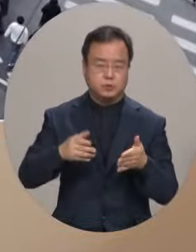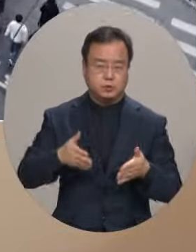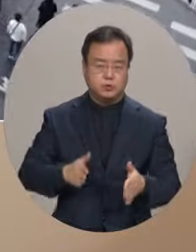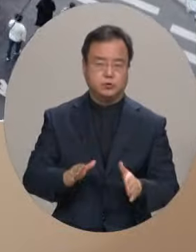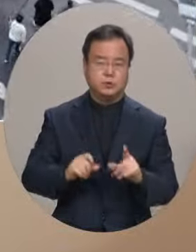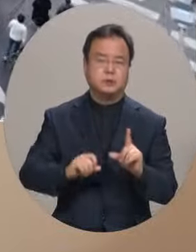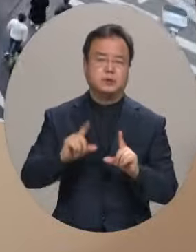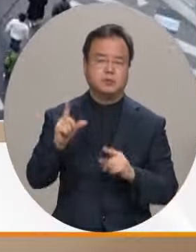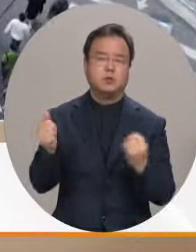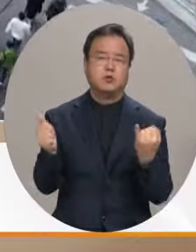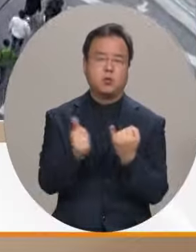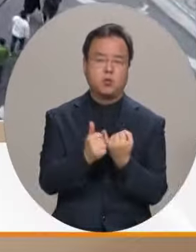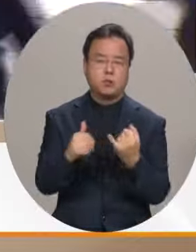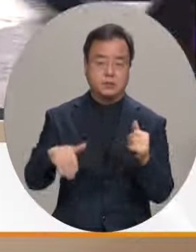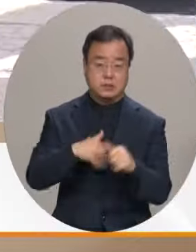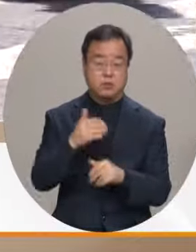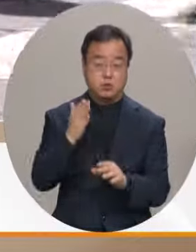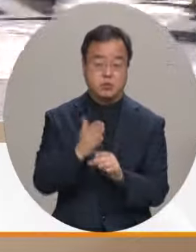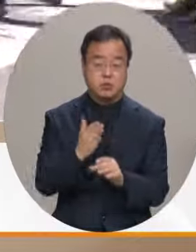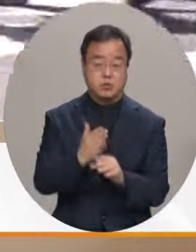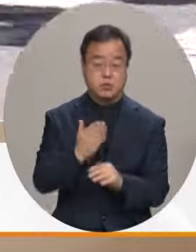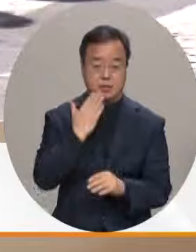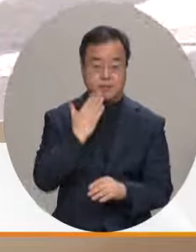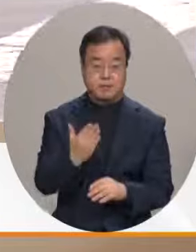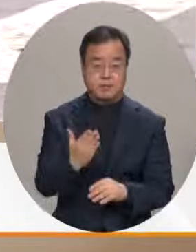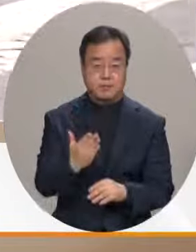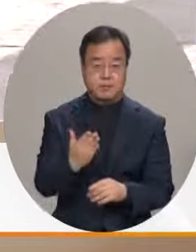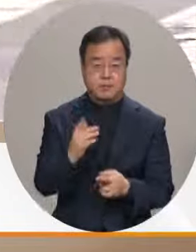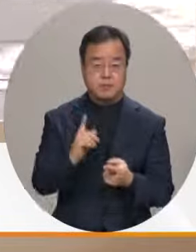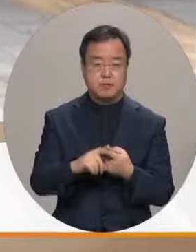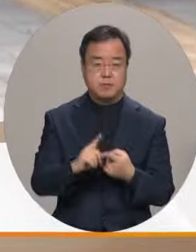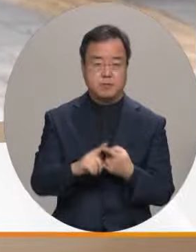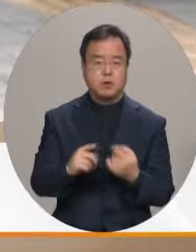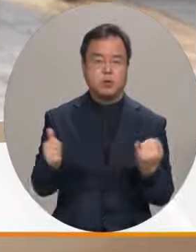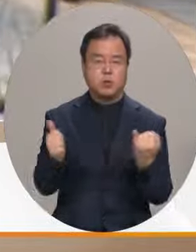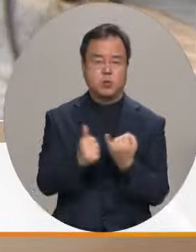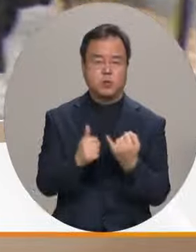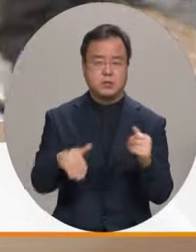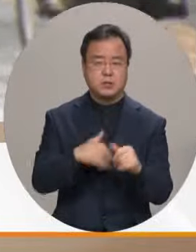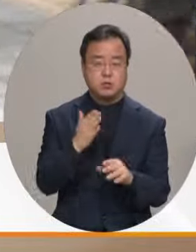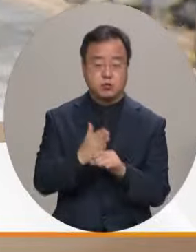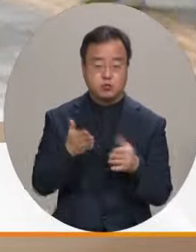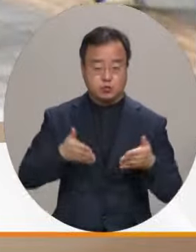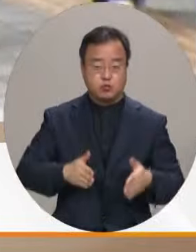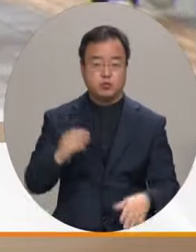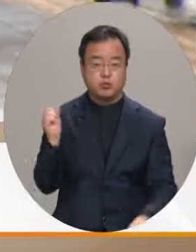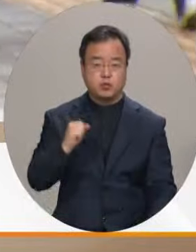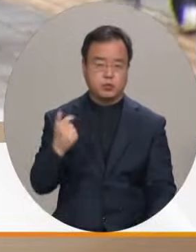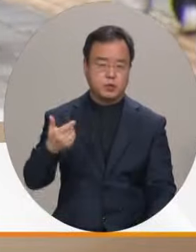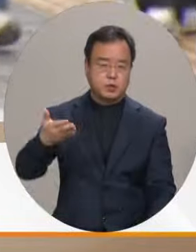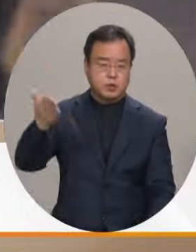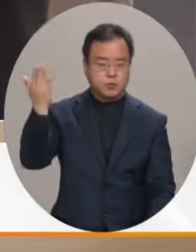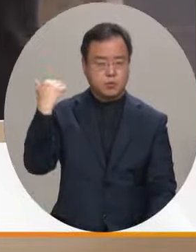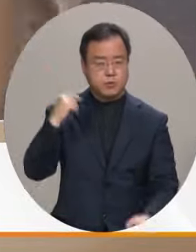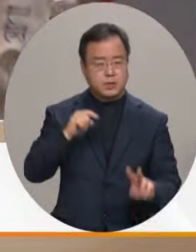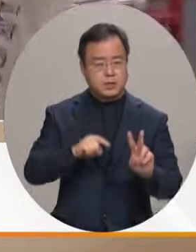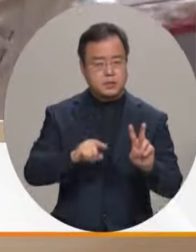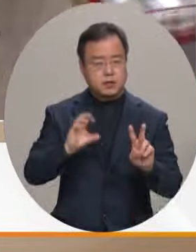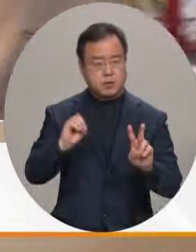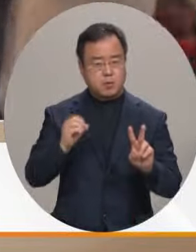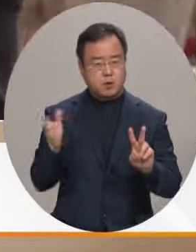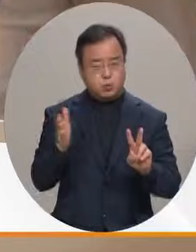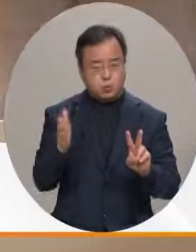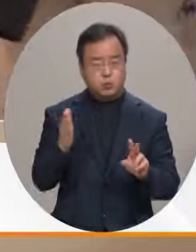혼인관계에서 일어나고 있는데요 유배의 출산 유리라고 혼인관계 에서의 출산율이 과거에는 2.0 대를